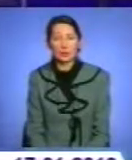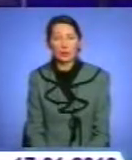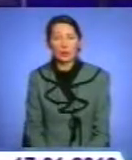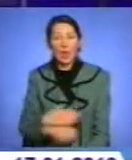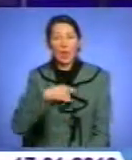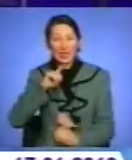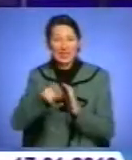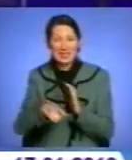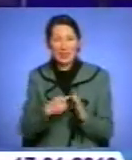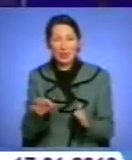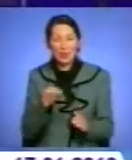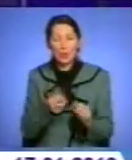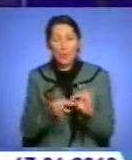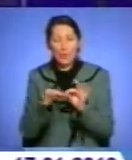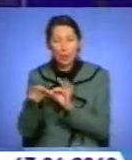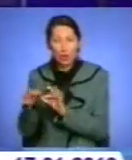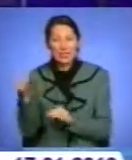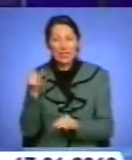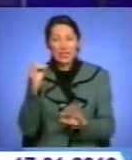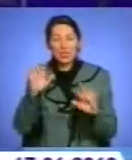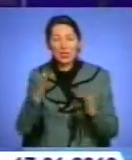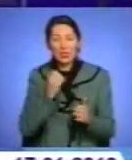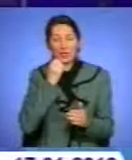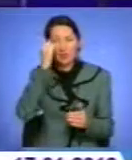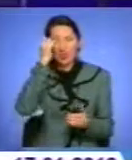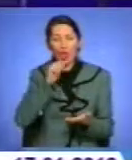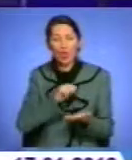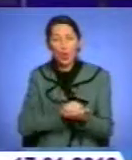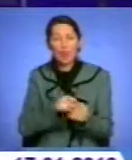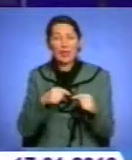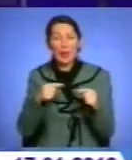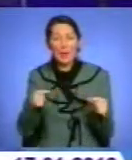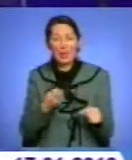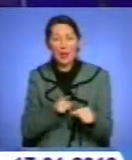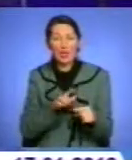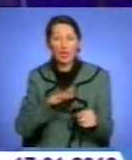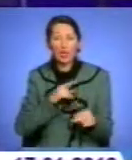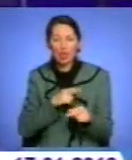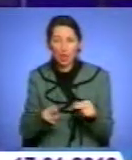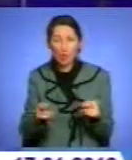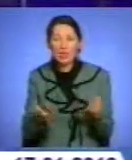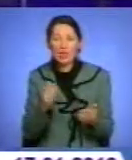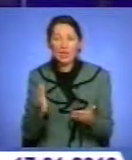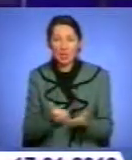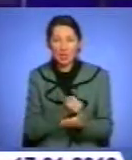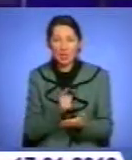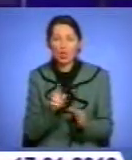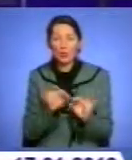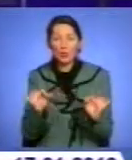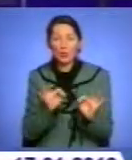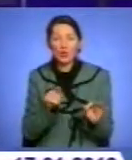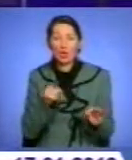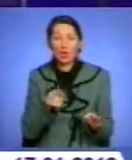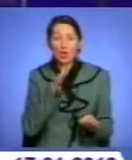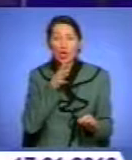Ми дізнаємося про подробиці історичних подій завдяки документам, речам, які були загублені, але знайшлися, щоб розповісти про